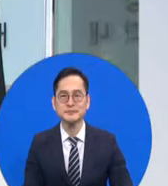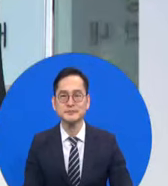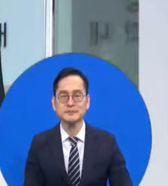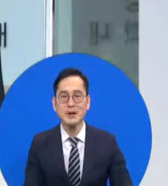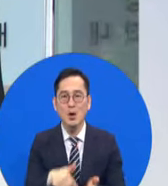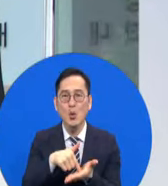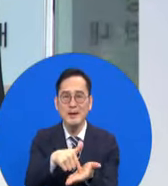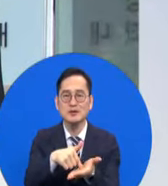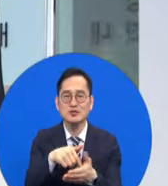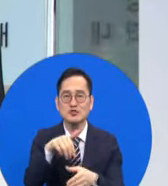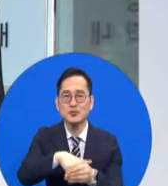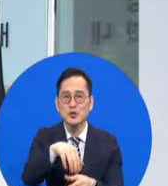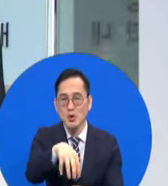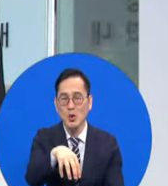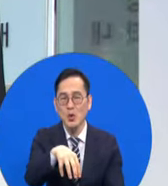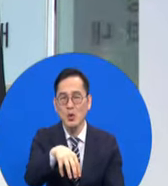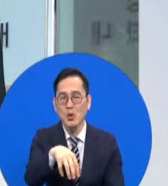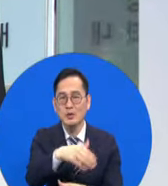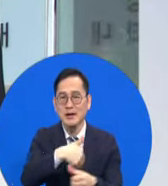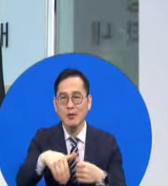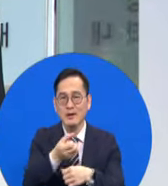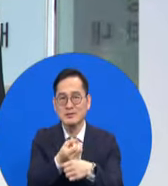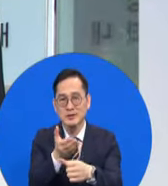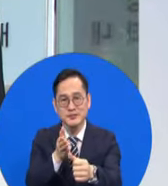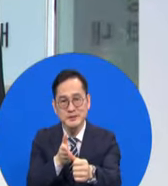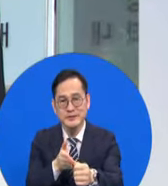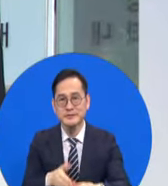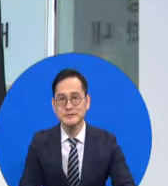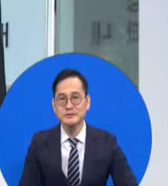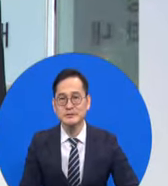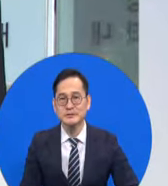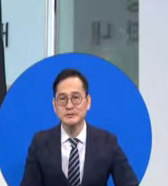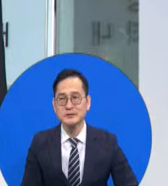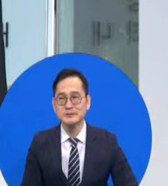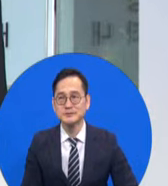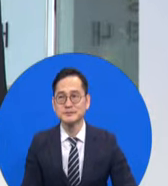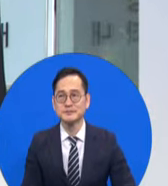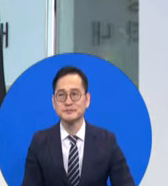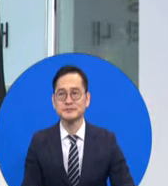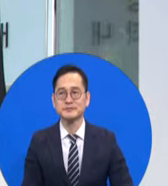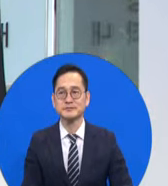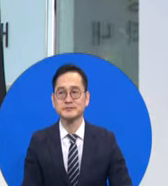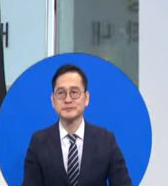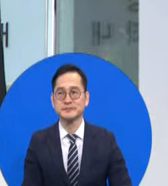광진구 투표소에 나가 있군요. 이혜주 기자, 투표 열기는 현재 어떤가요?